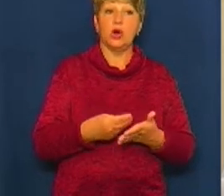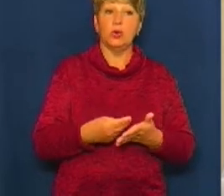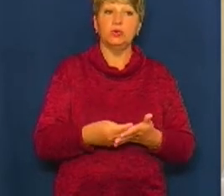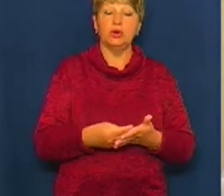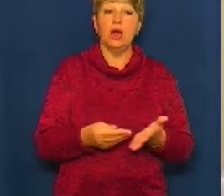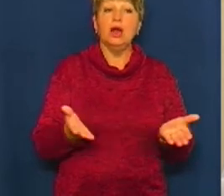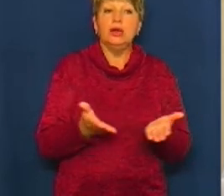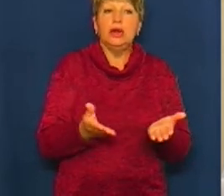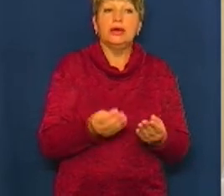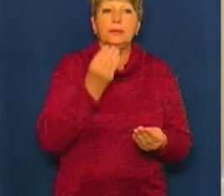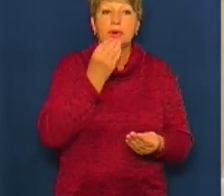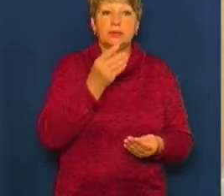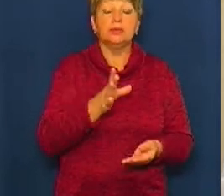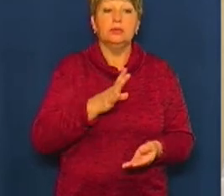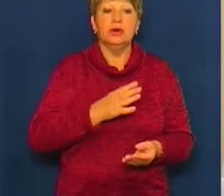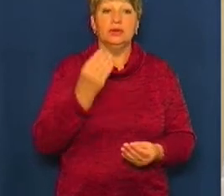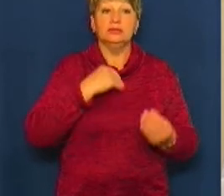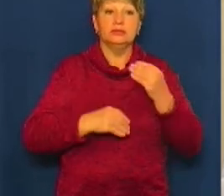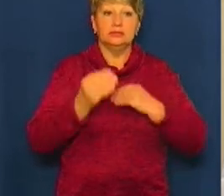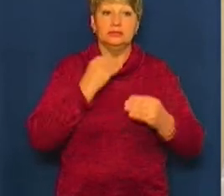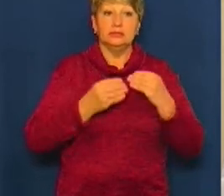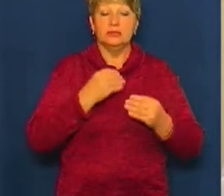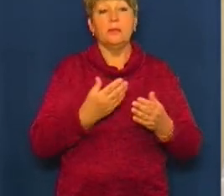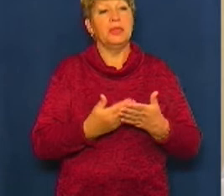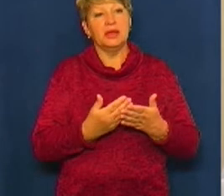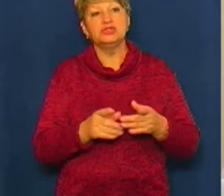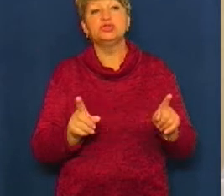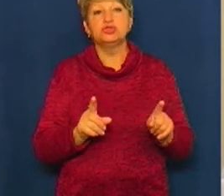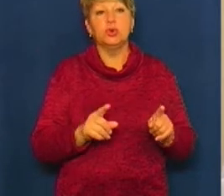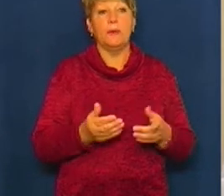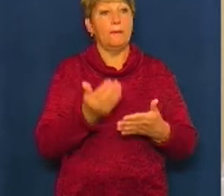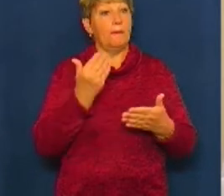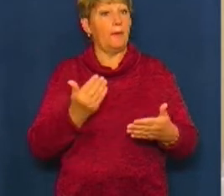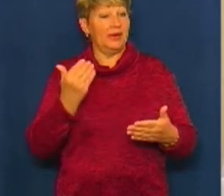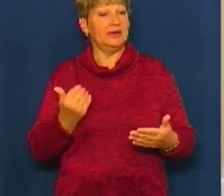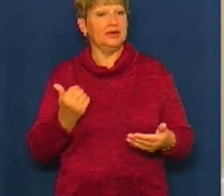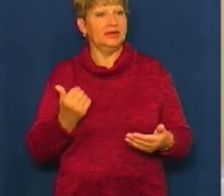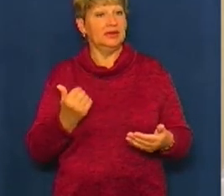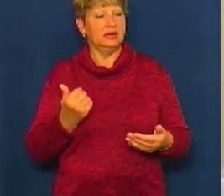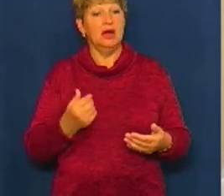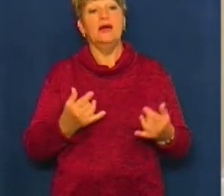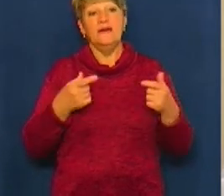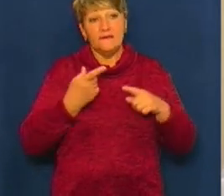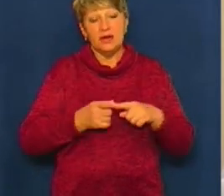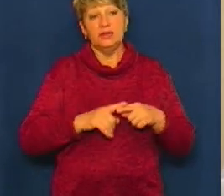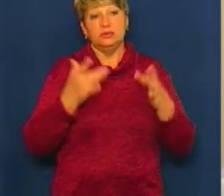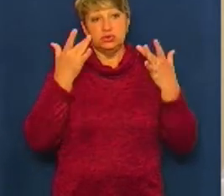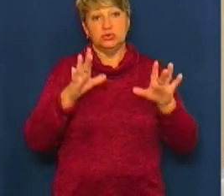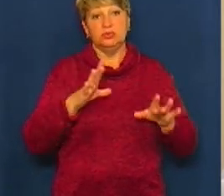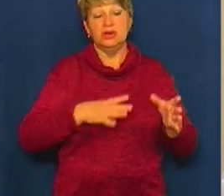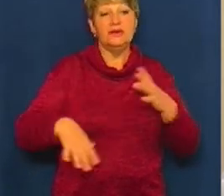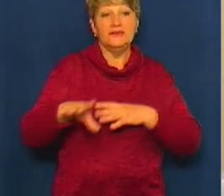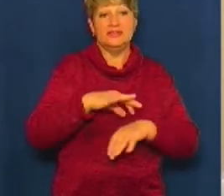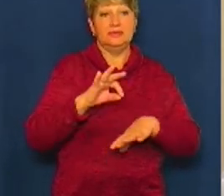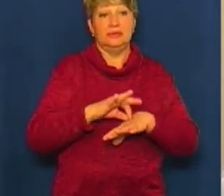який продукт він вживає підозрілим при попередньому вживанні. Ну, в даному випадку це були всі хворі,